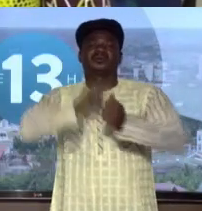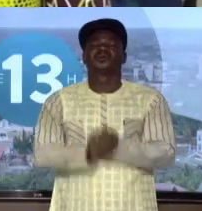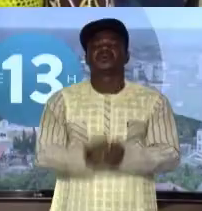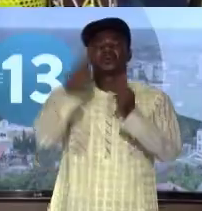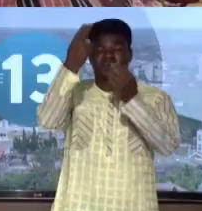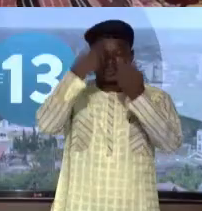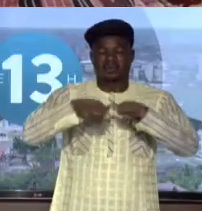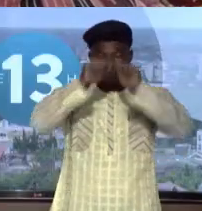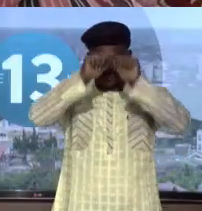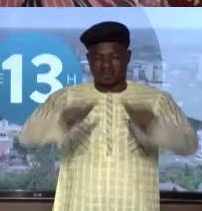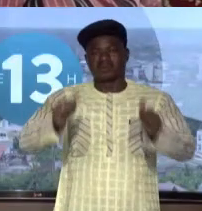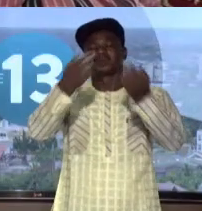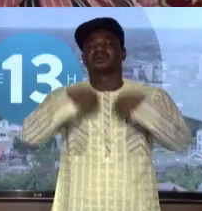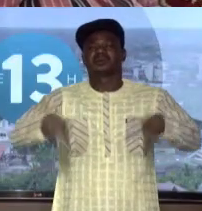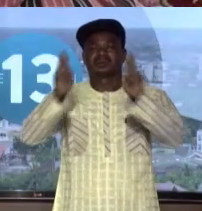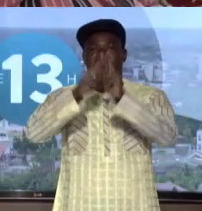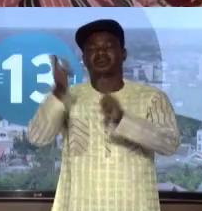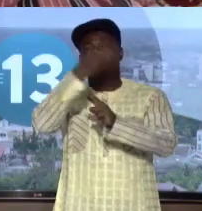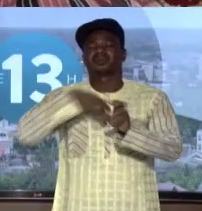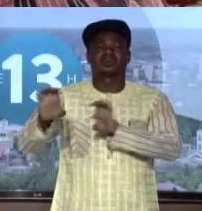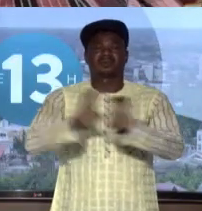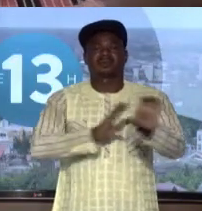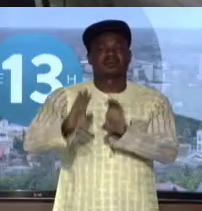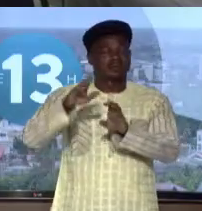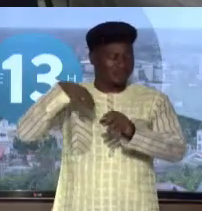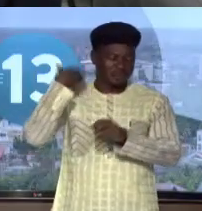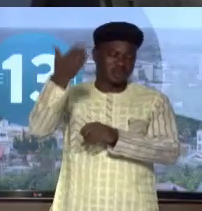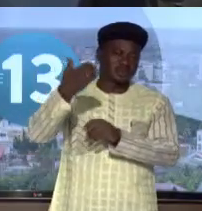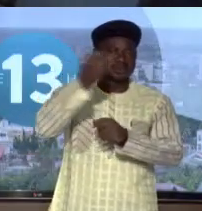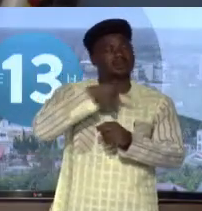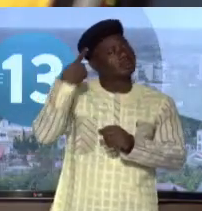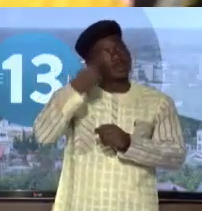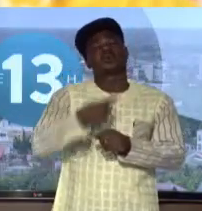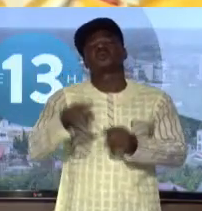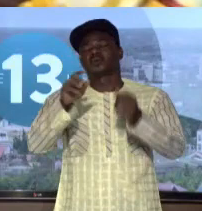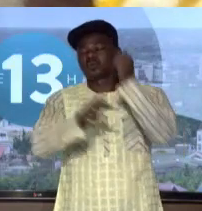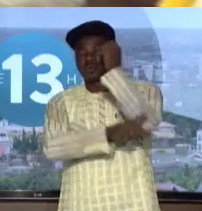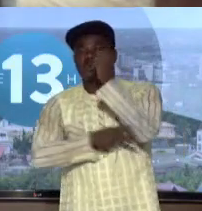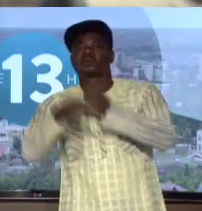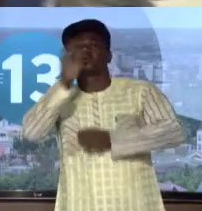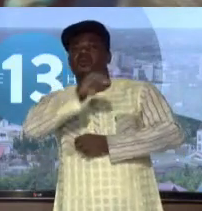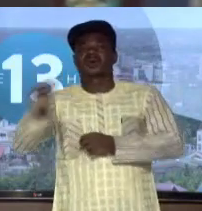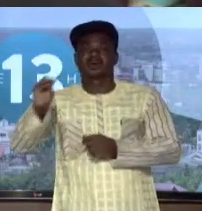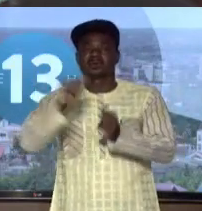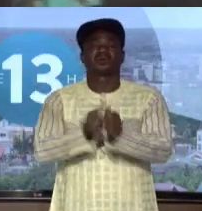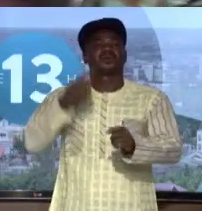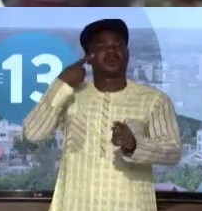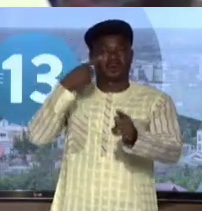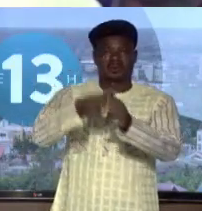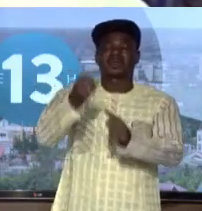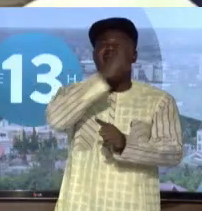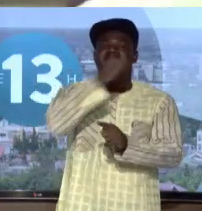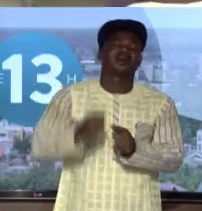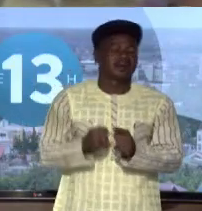prévus les jours à venir au profit des entrepreneurs touristiques des villes de Koudougou et Ouagadougou. L'objectif étant de sensibiliser le